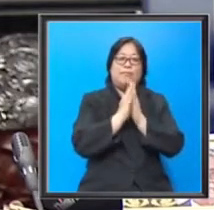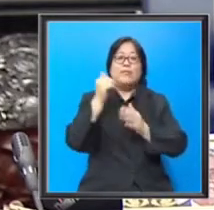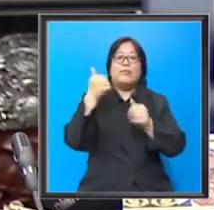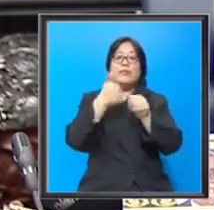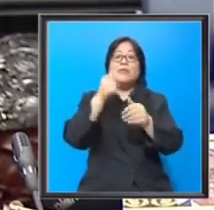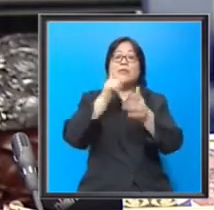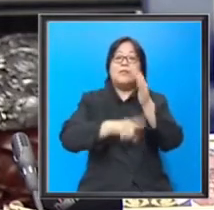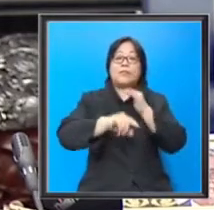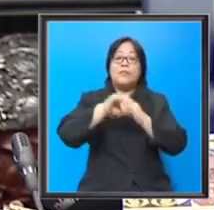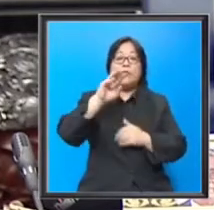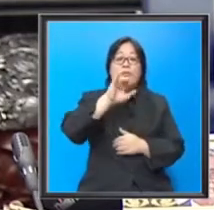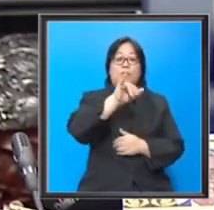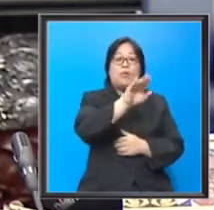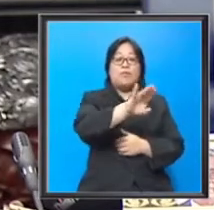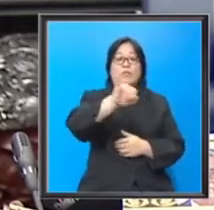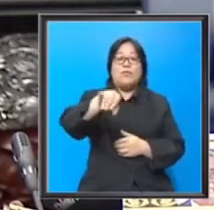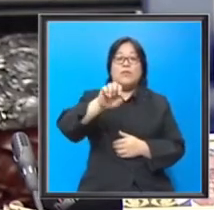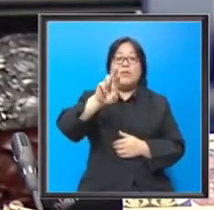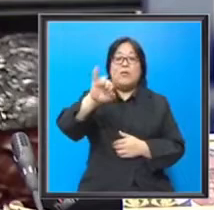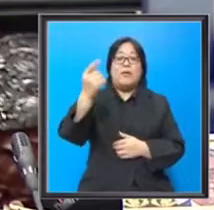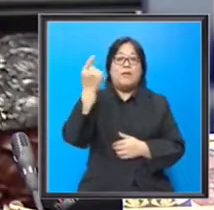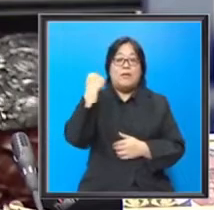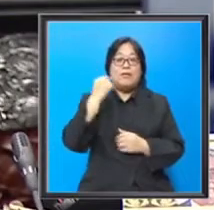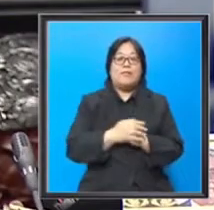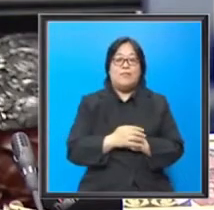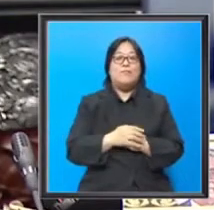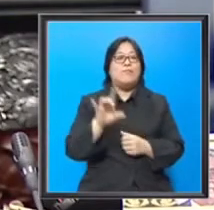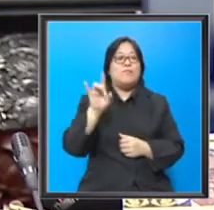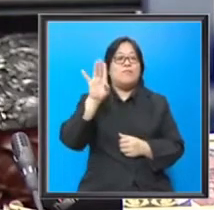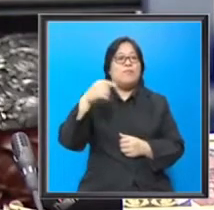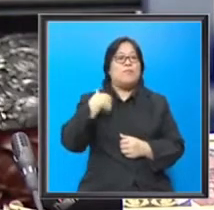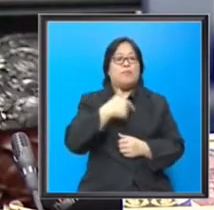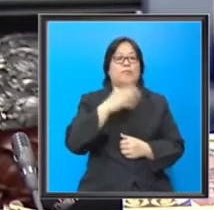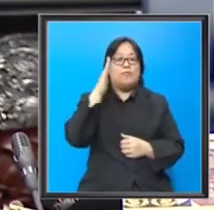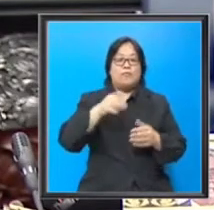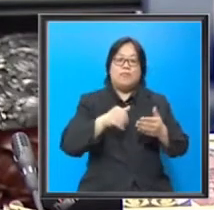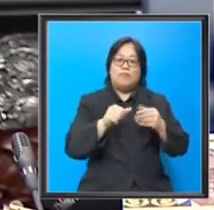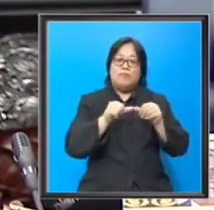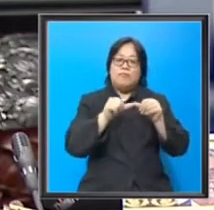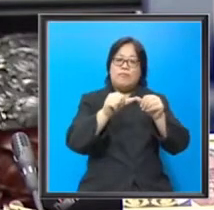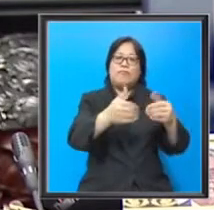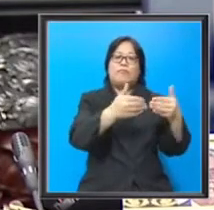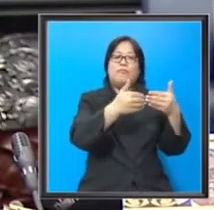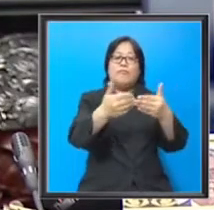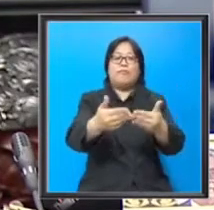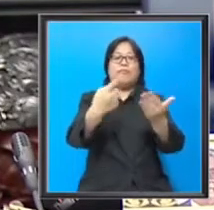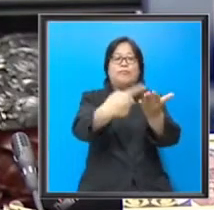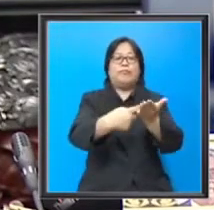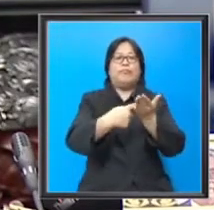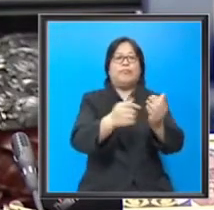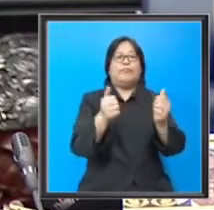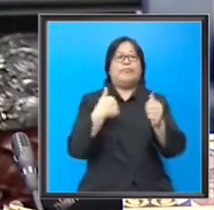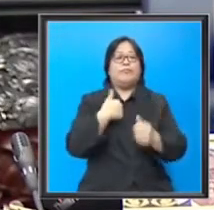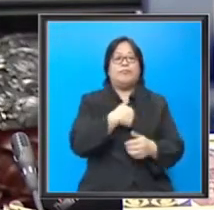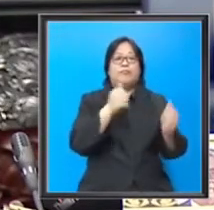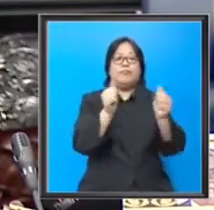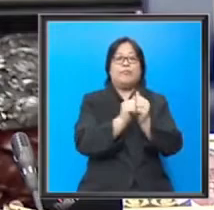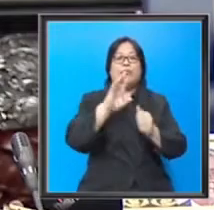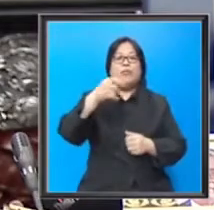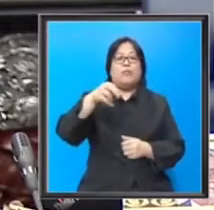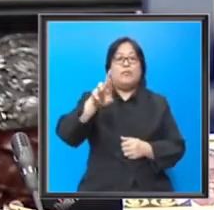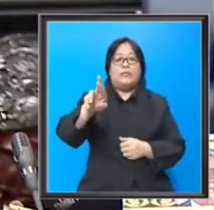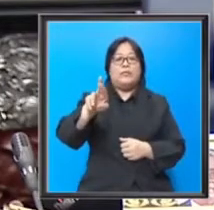Jodi suara kono Dewi jelek tadi jadi insya Allah kita akan meneruskan melanjutkan perbincangan kita dengan